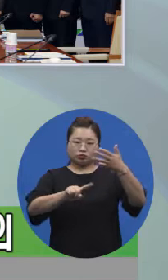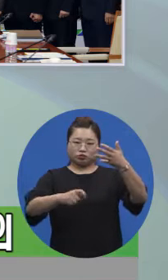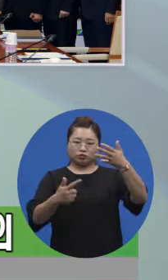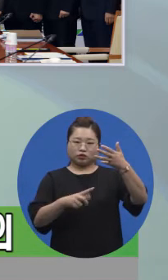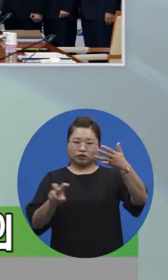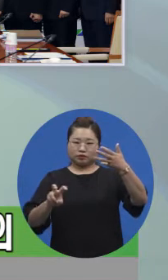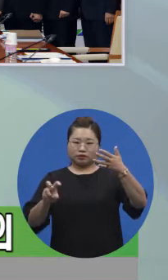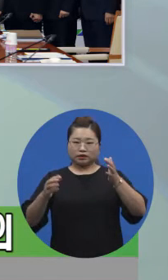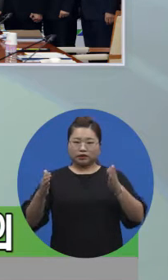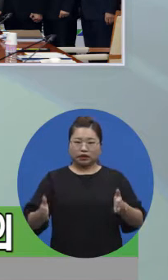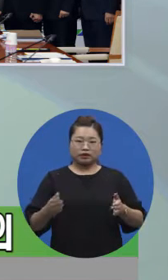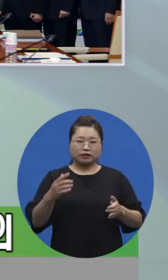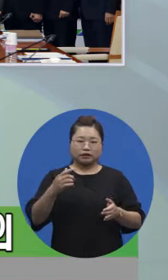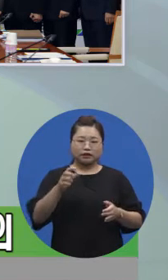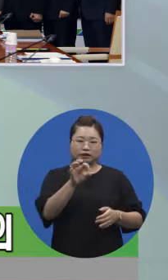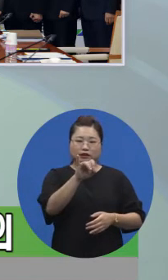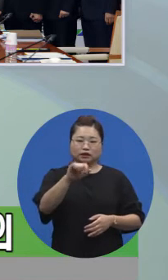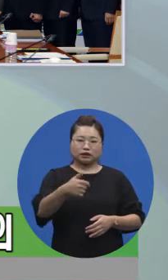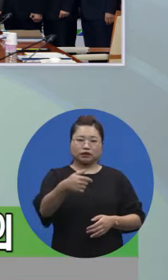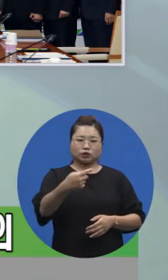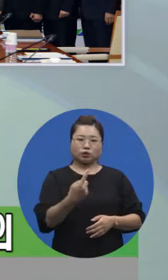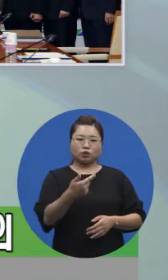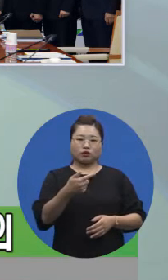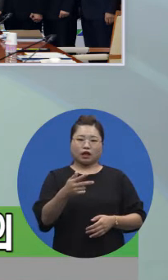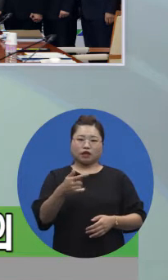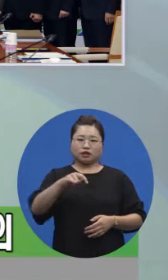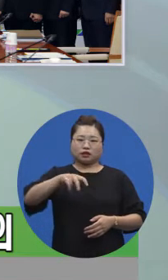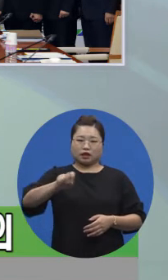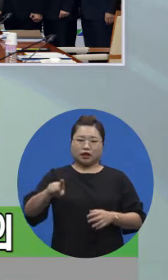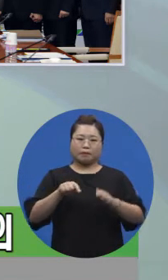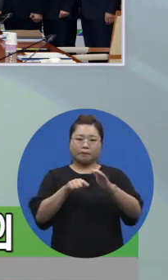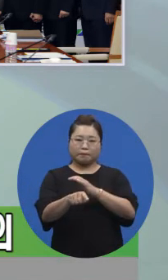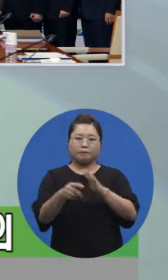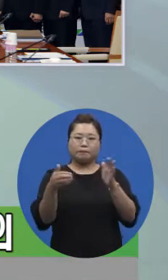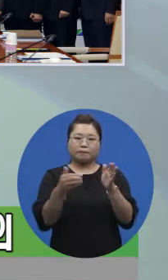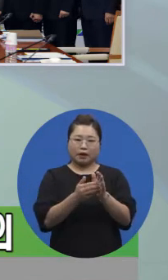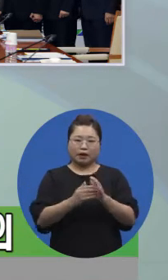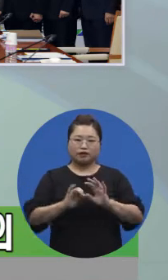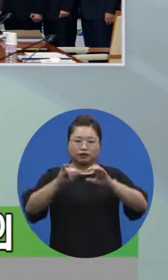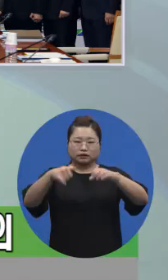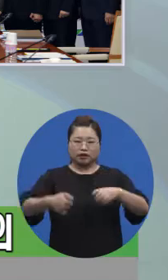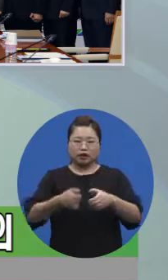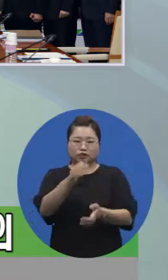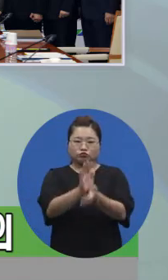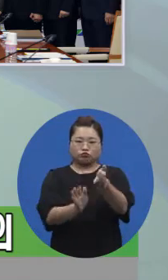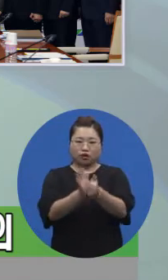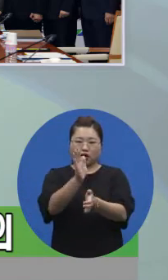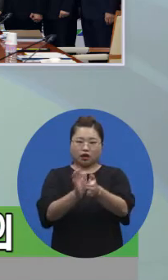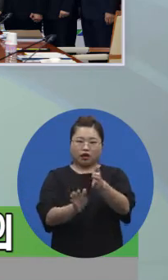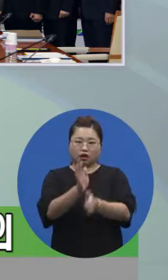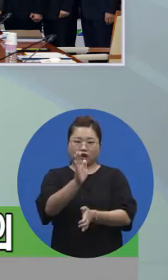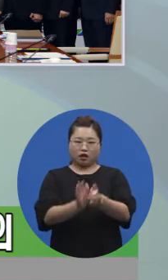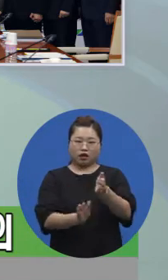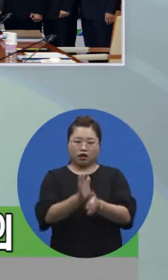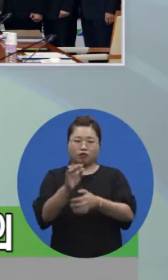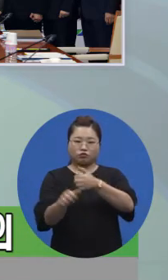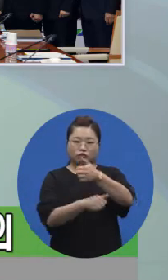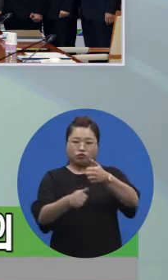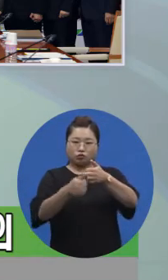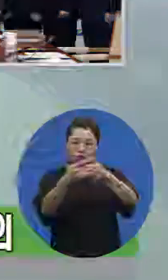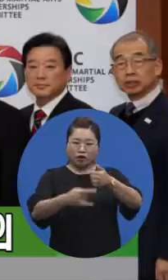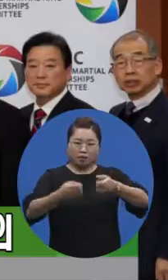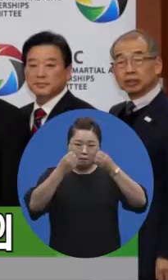20일까지 인도네시아 자카르타를 방문해 세계 무예 마스터십 위원회 산하 국가 무예 마스터십 위원회 설립을